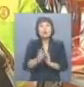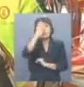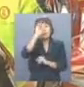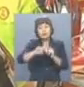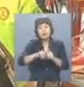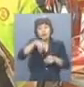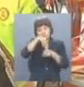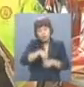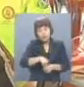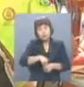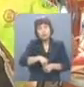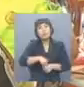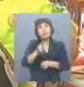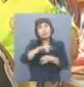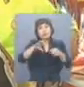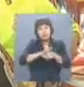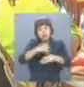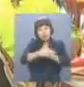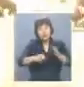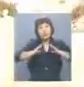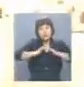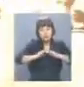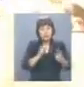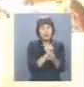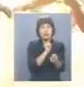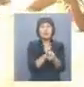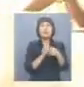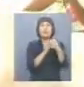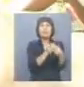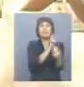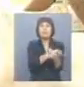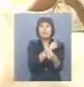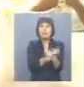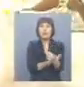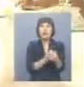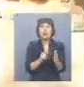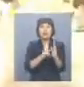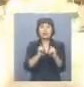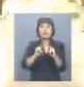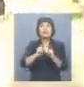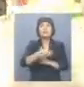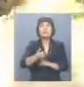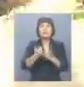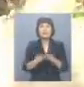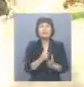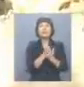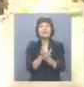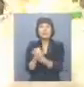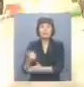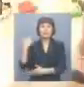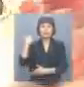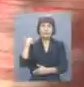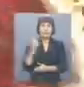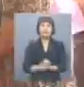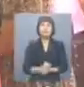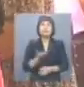ไม่ท่วมออกมาพบแพทย์และรับยาเนื่องจากความช่วยเหลือในเรื่องอื่นค่อนข้างทั่วถึงแล้วนะครับขณะเดียวกันได้ขอความร่ว